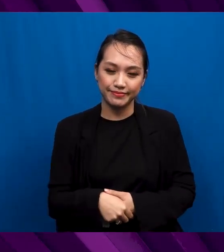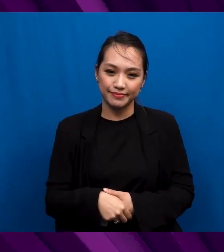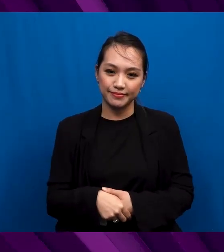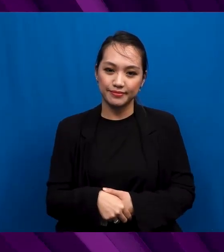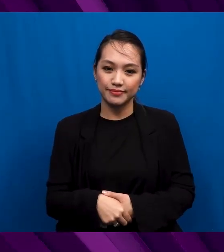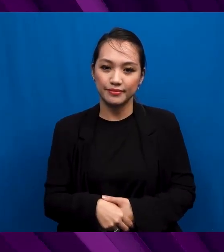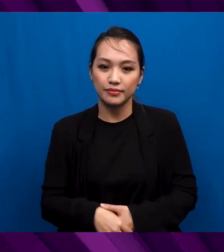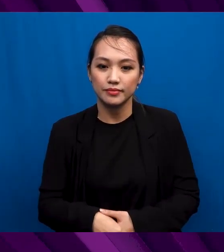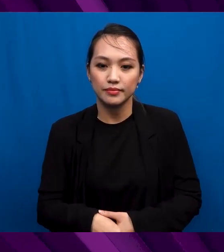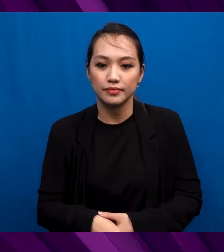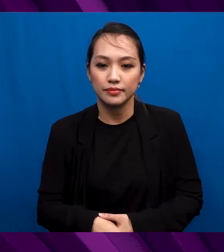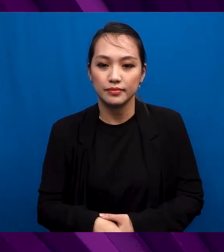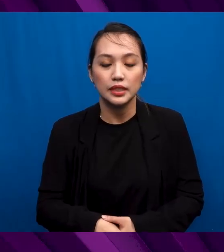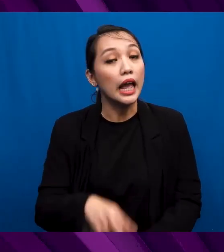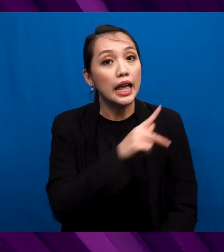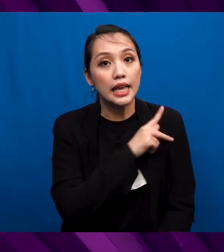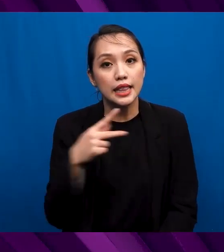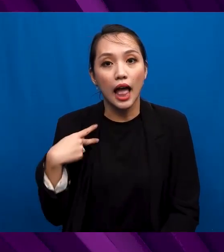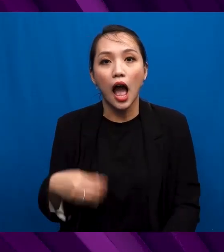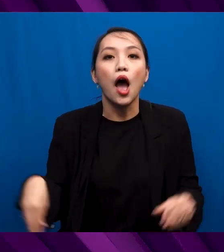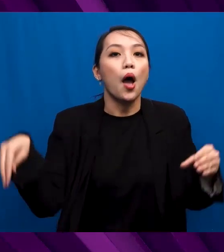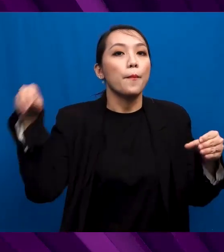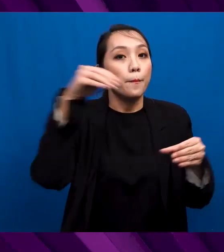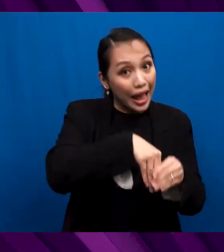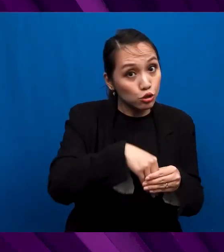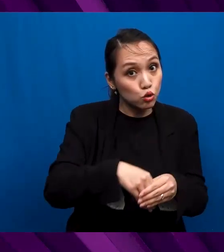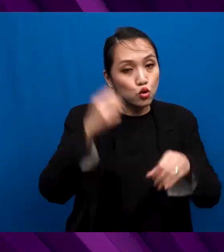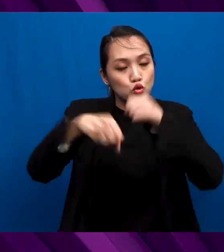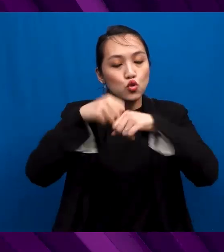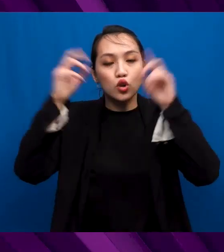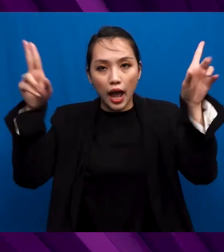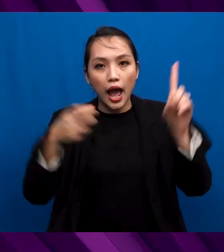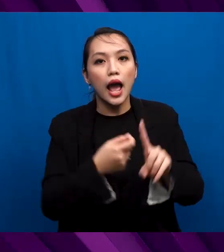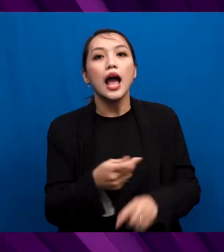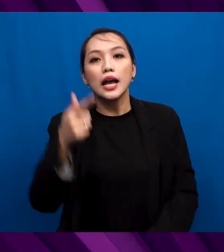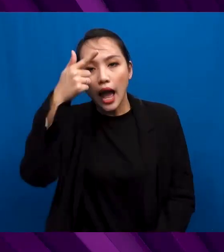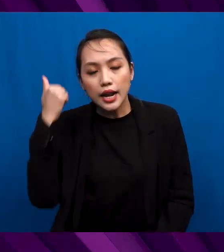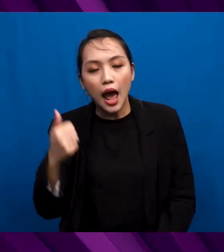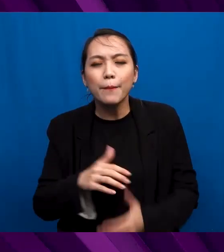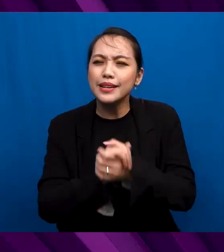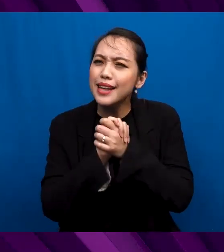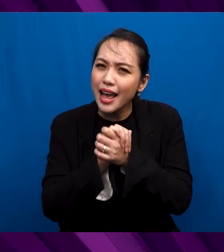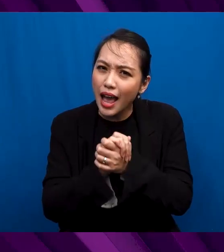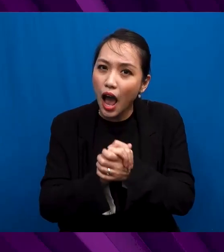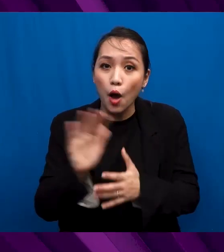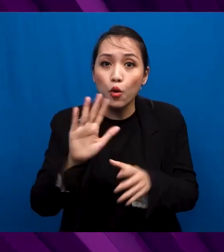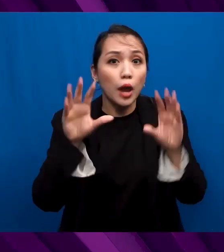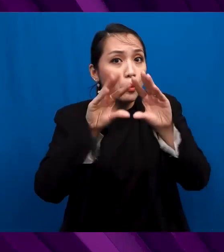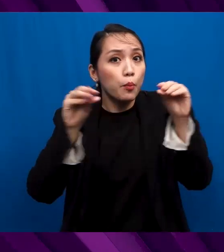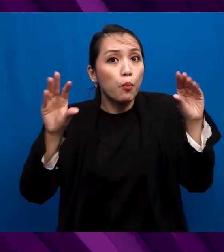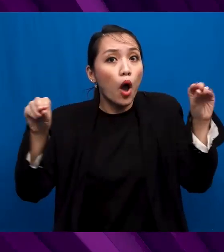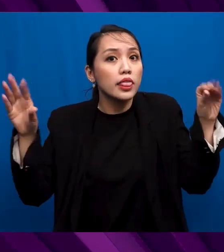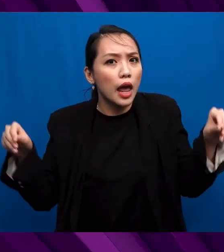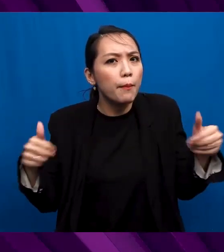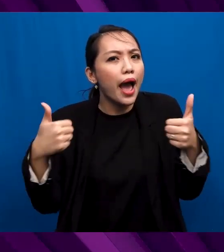masuk ke sorga itu karena percaya, bukan karena perbuatan dulu. Jadi kita juga bisa tidak masuk ke sorga. Sekalipun perbuatan kita amal sosial karena kita salah percaya